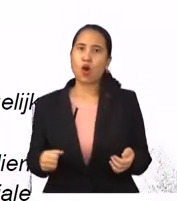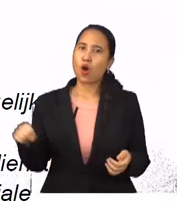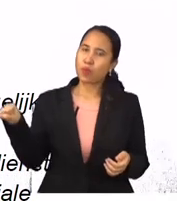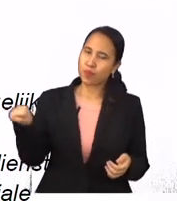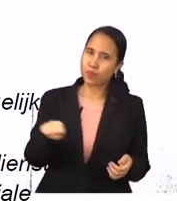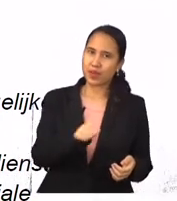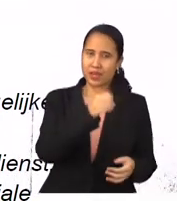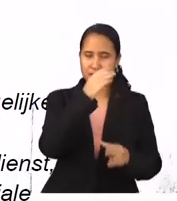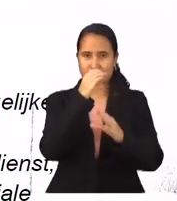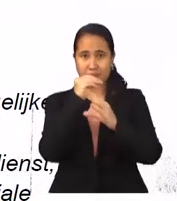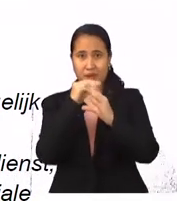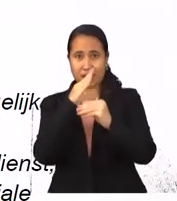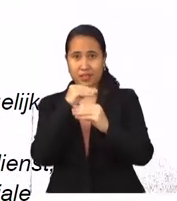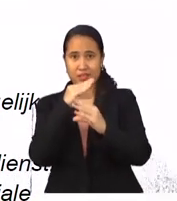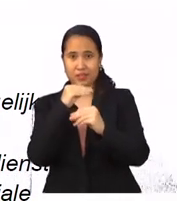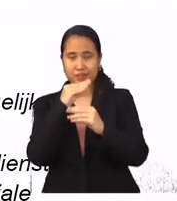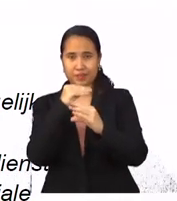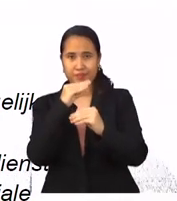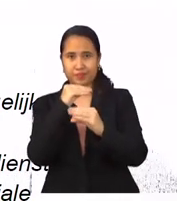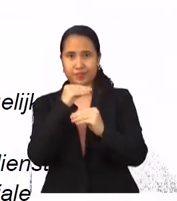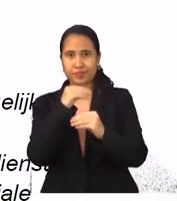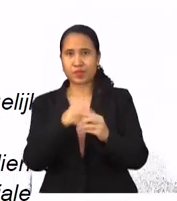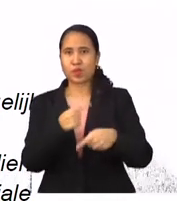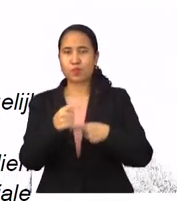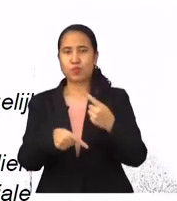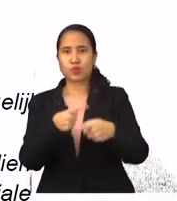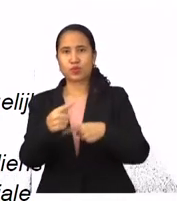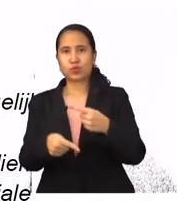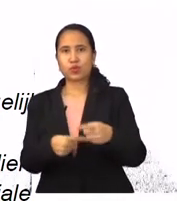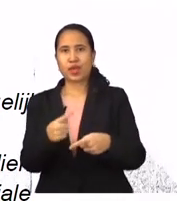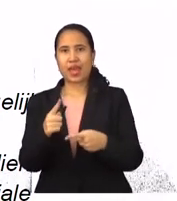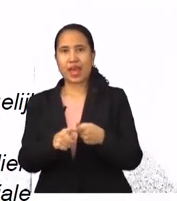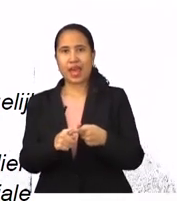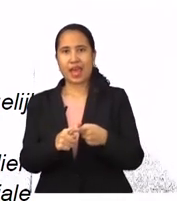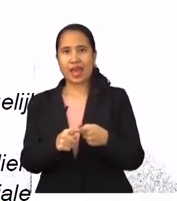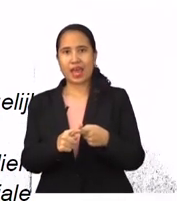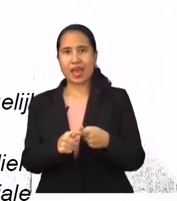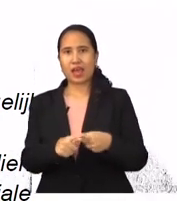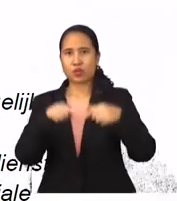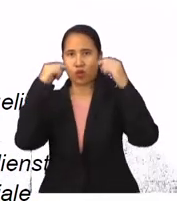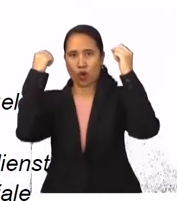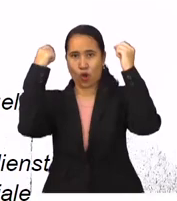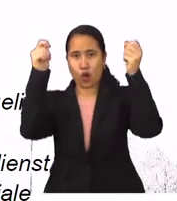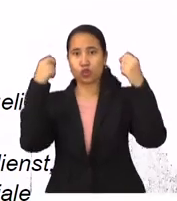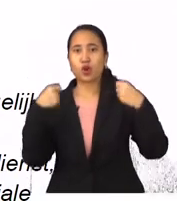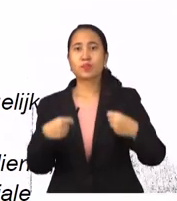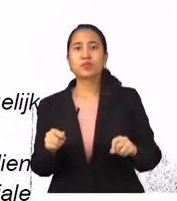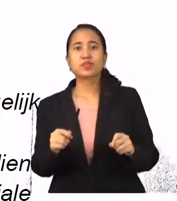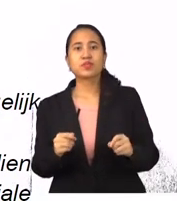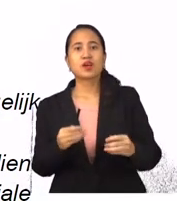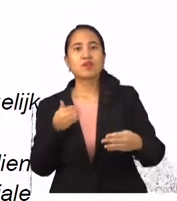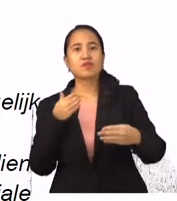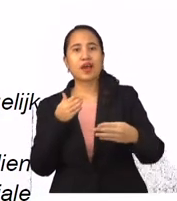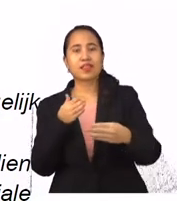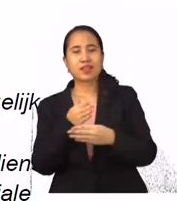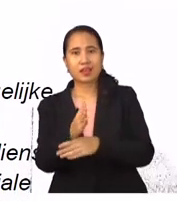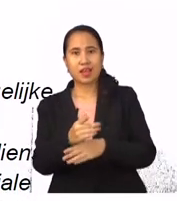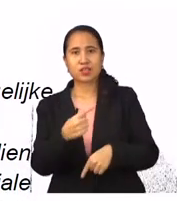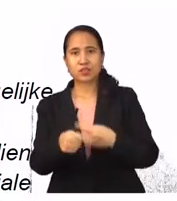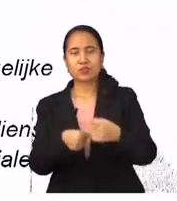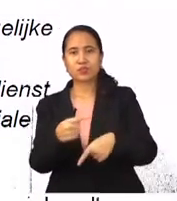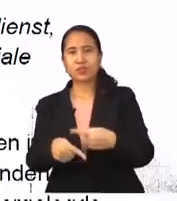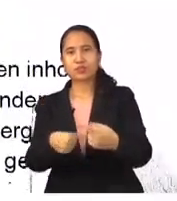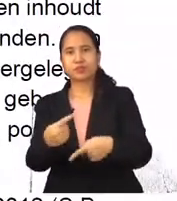ook middels algemene normstelling de procedure, zeker de uitkomst van een rechtsproces, kan worden beïnvloed, zoals